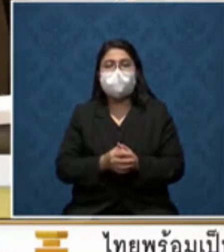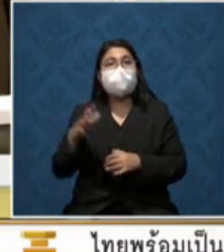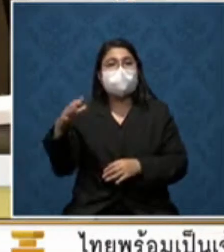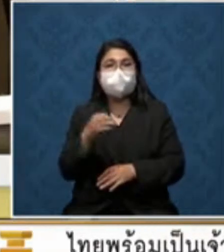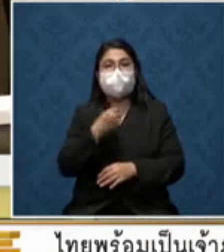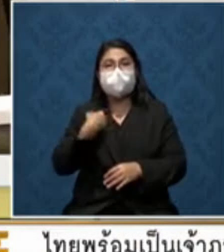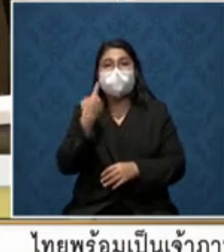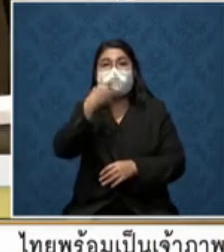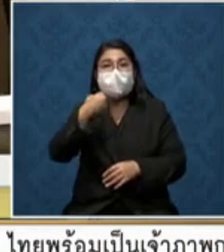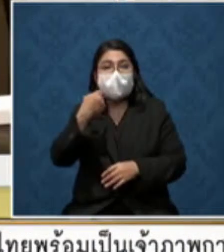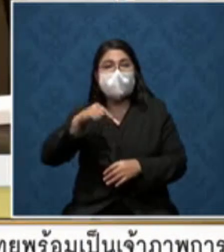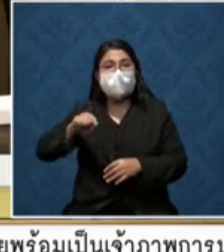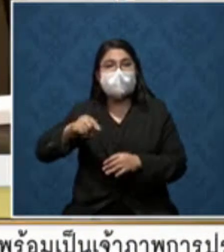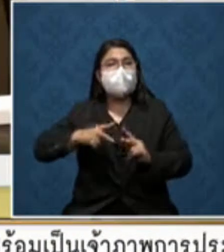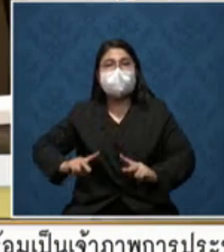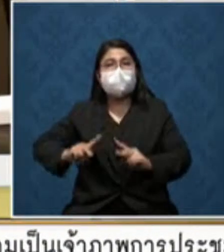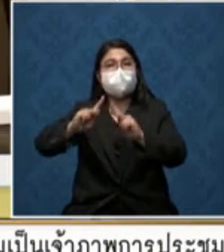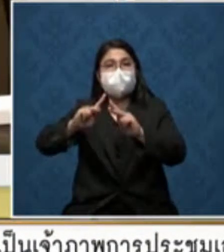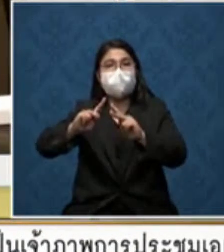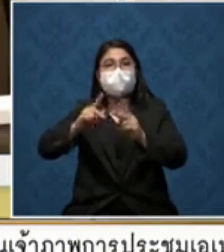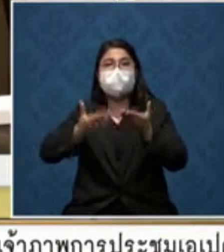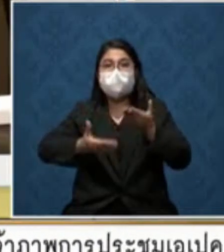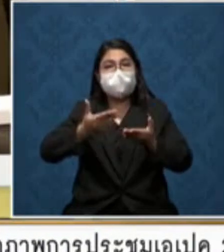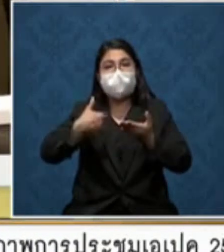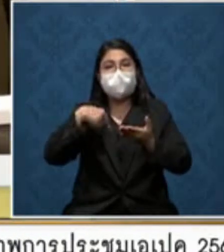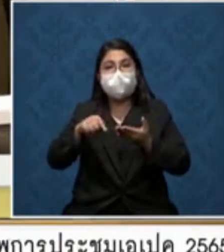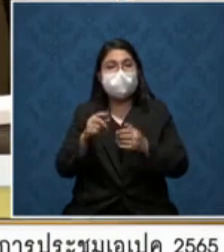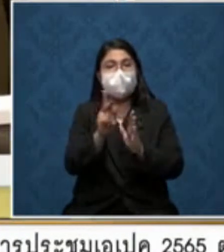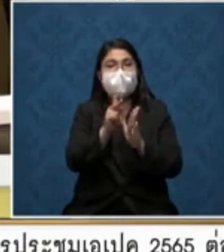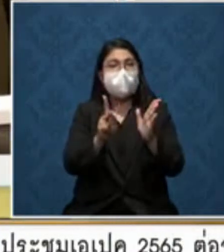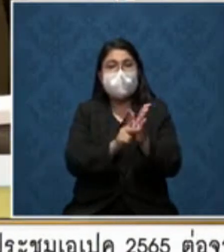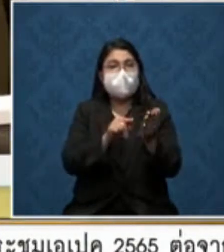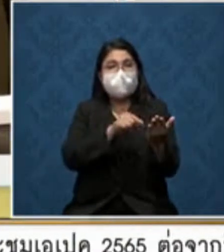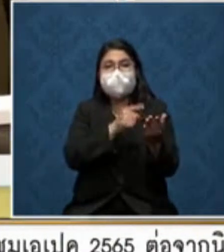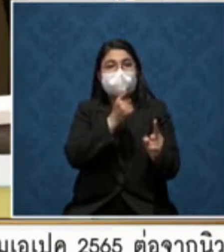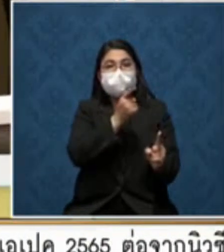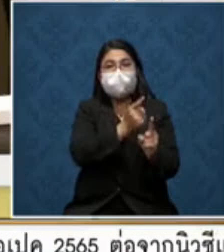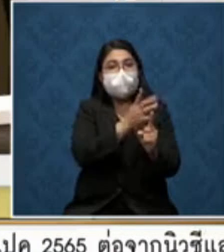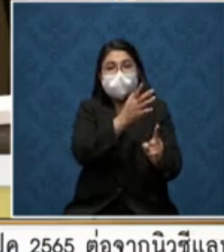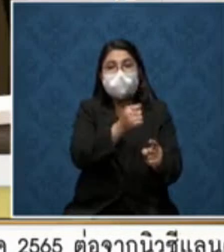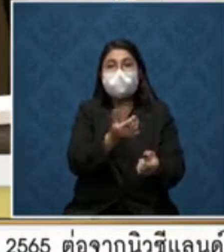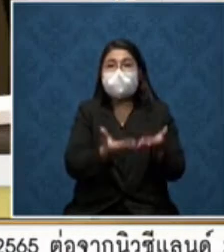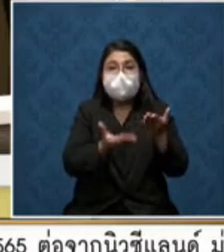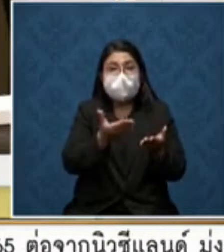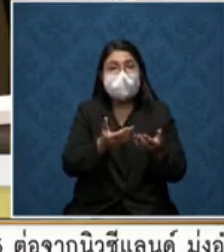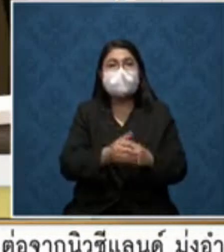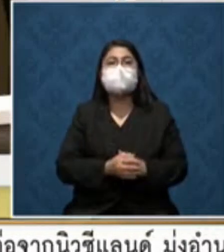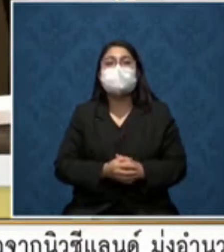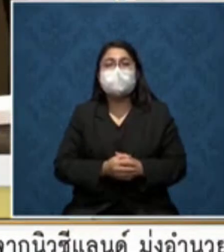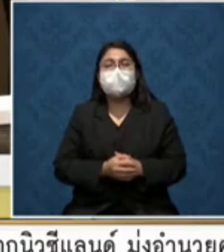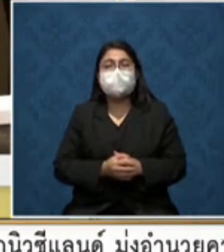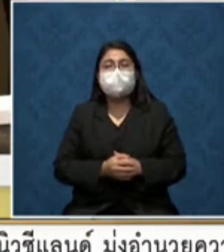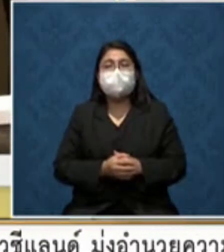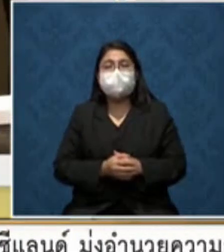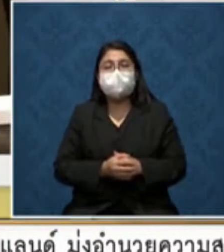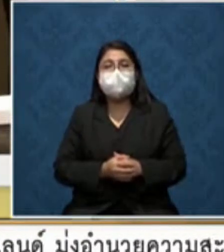อยู่ที่กระสวง อยู่ที่เจ้กระสวง- ไม่จำเป็ ตองเป็ไปตามกฎหมาย ก็ได้วันนี้โชคดีครบ ส่วนทออก